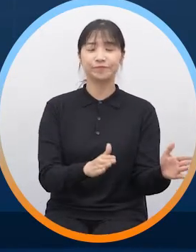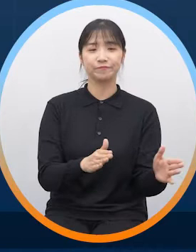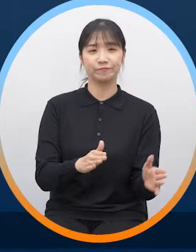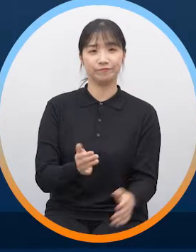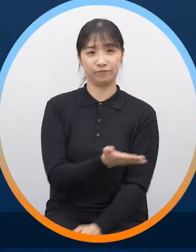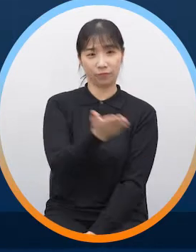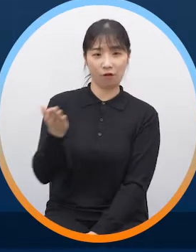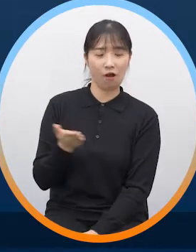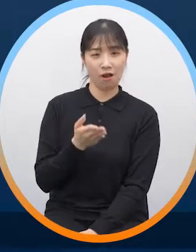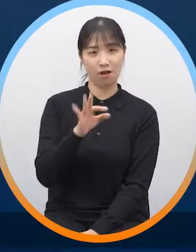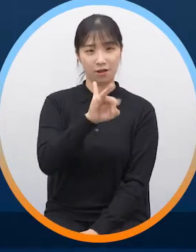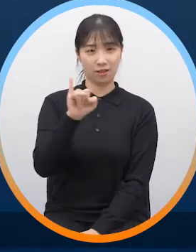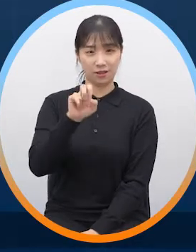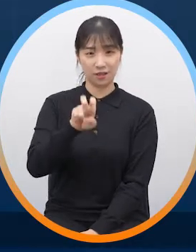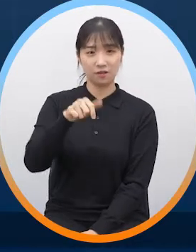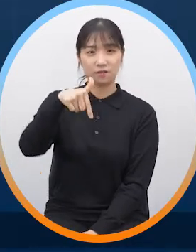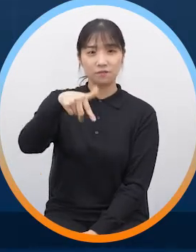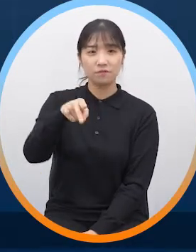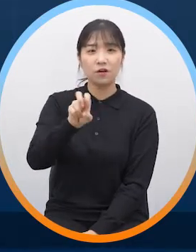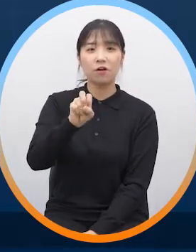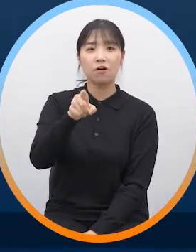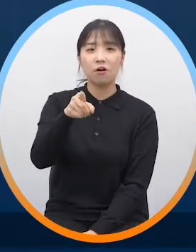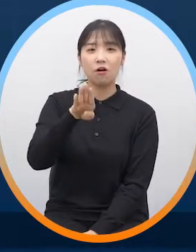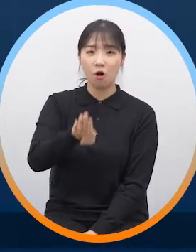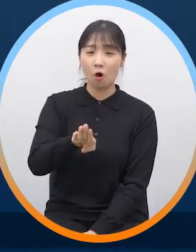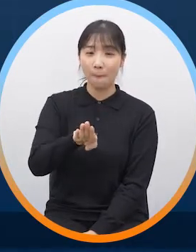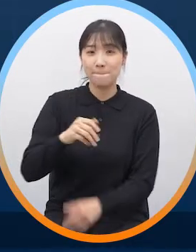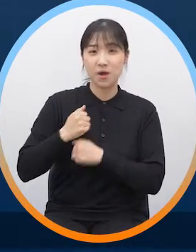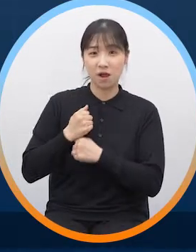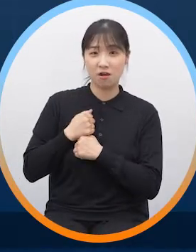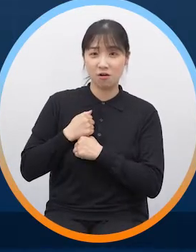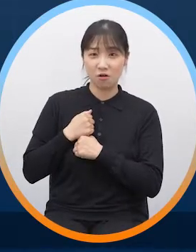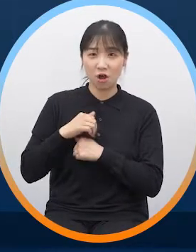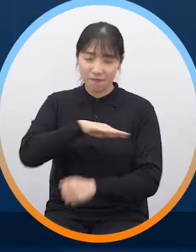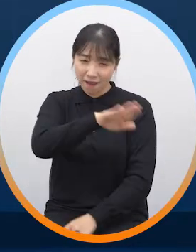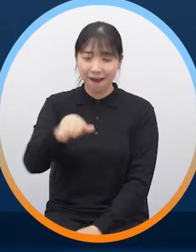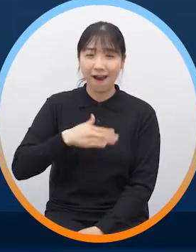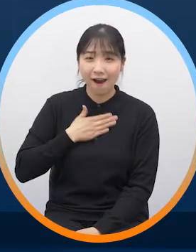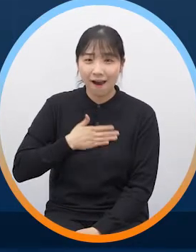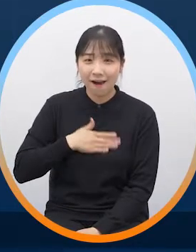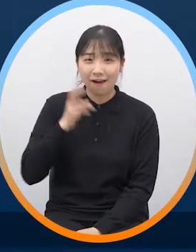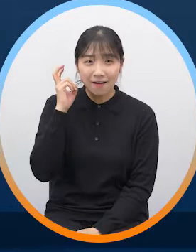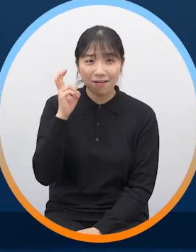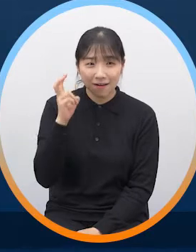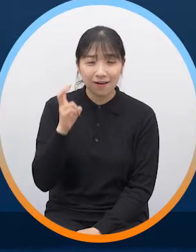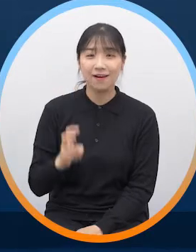이제 임경업 장군 뭐 모르신 분 없으실 거예요.